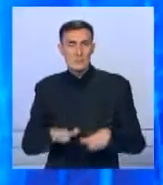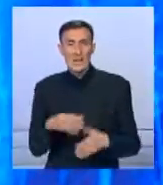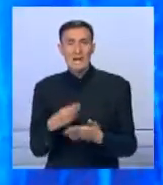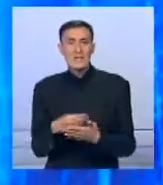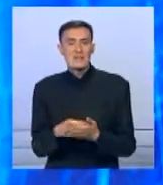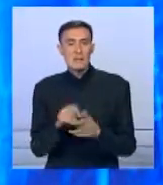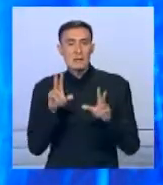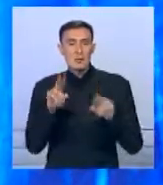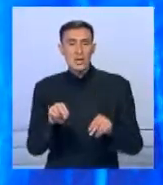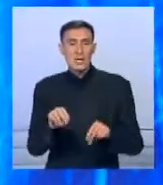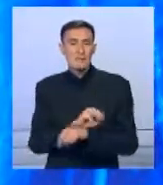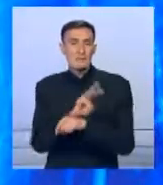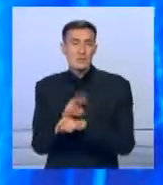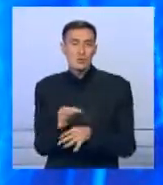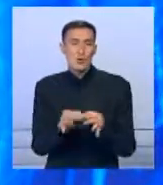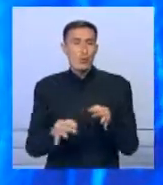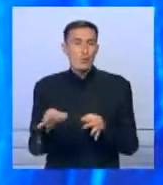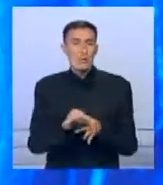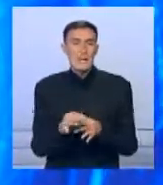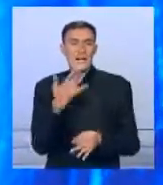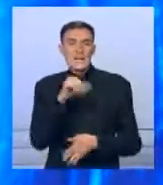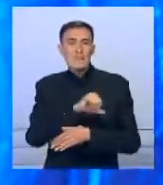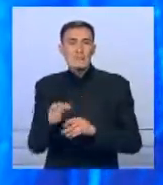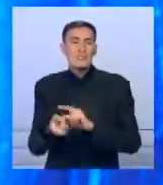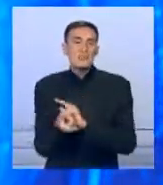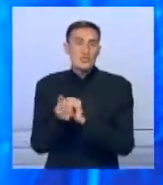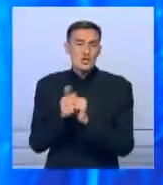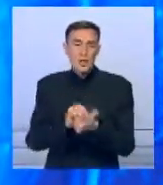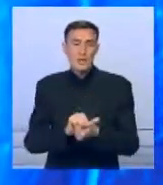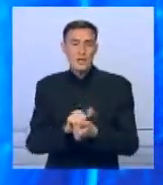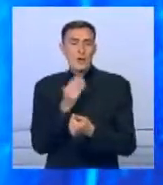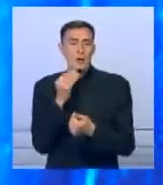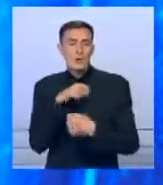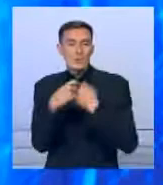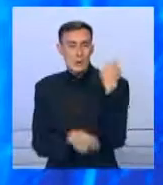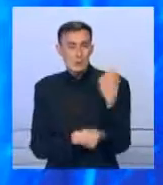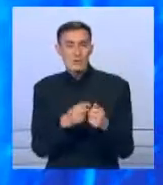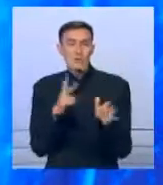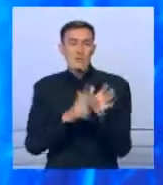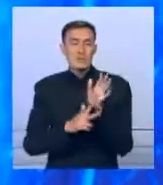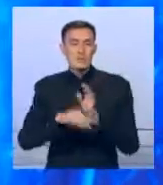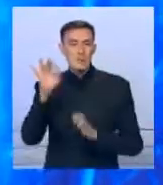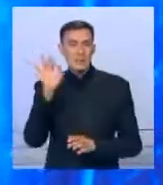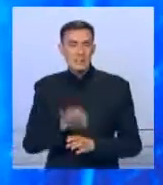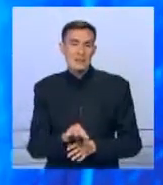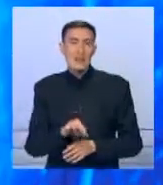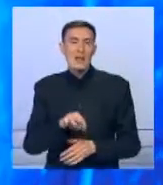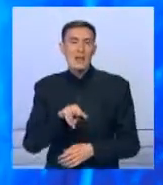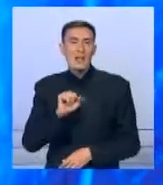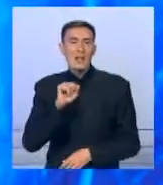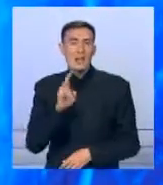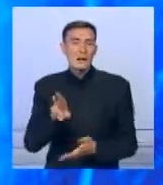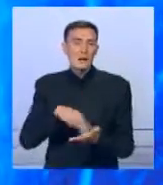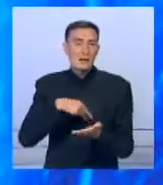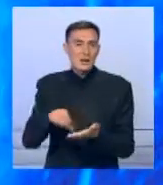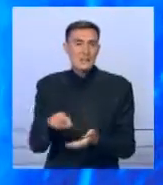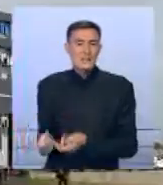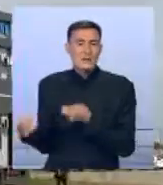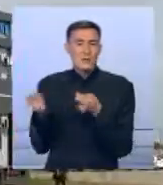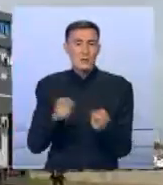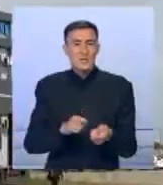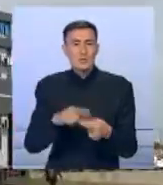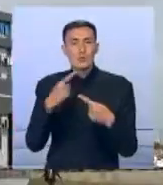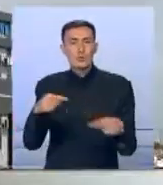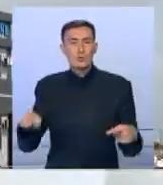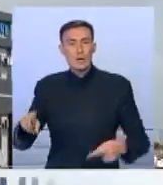Инвестор обещает обеспечить область импортозамещаемой продукции, поскольку 80% лаков и красок сегодня заводится